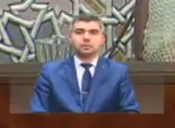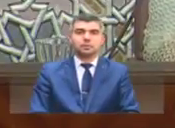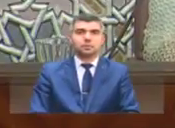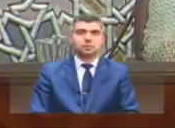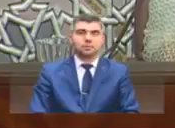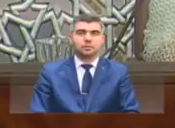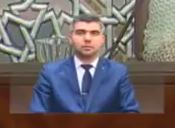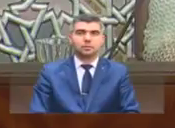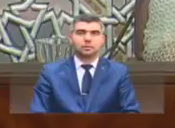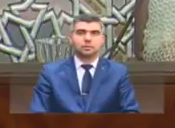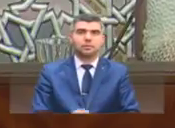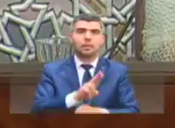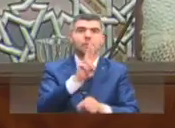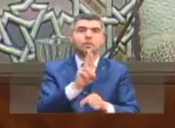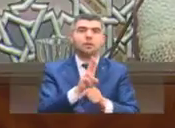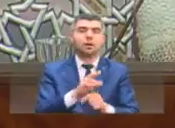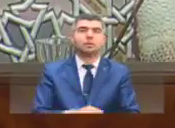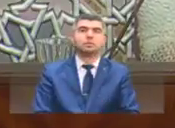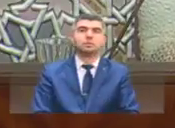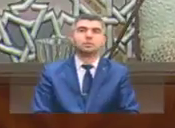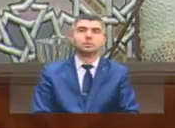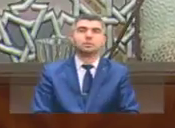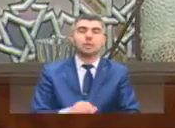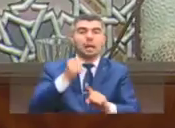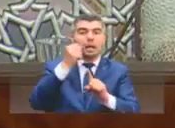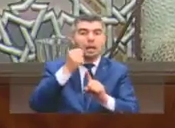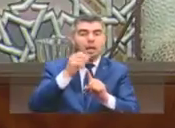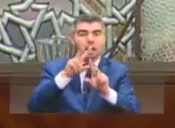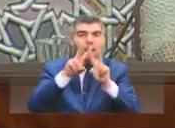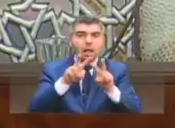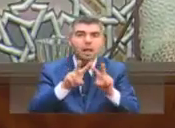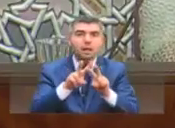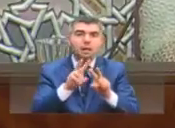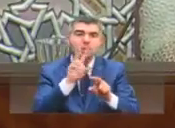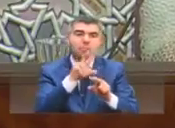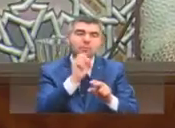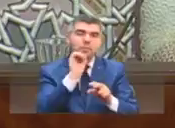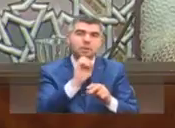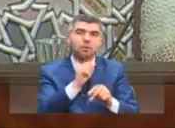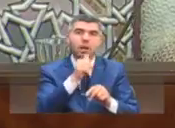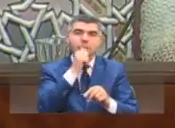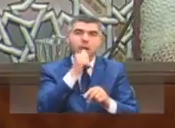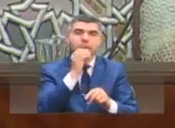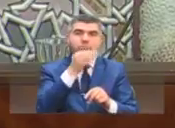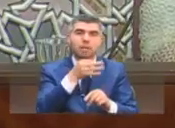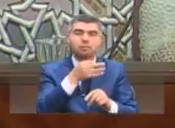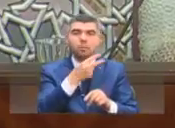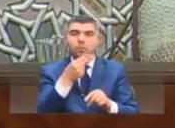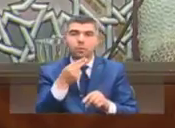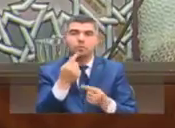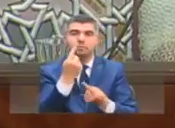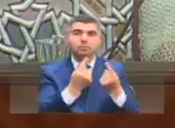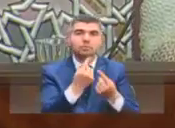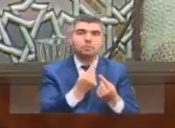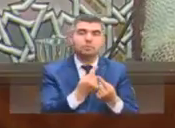نمر الى سؤال الموالي حول مراقبه جوده المياه المستعمله للسيدات والساده النواب المحترمين من فريق